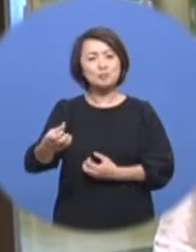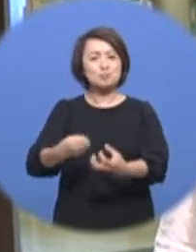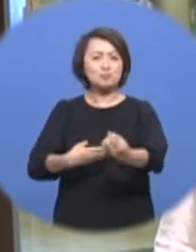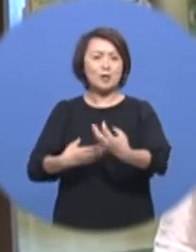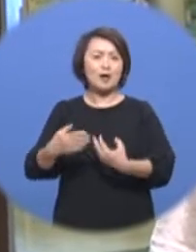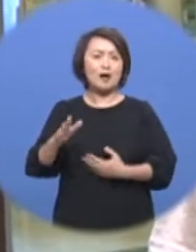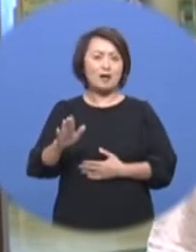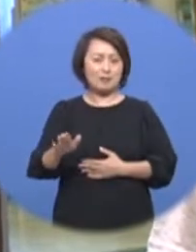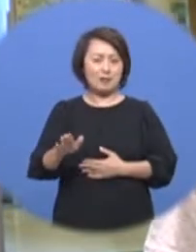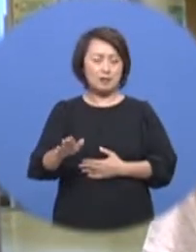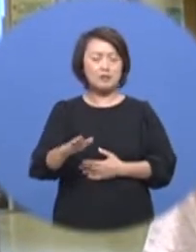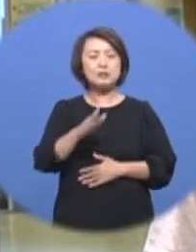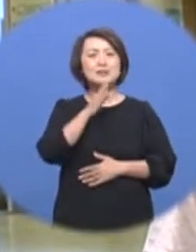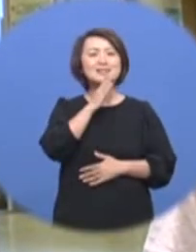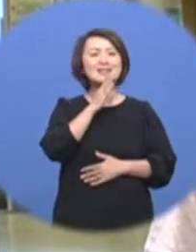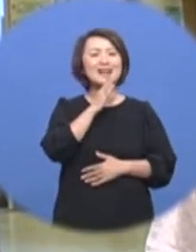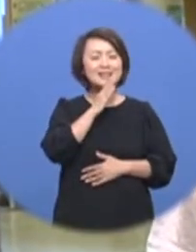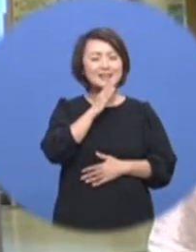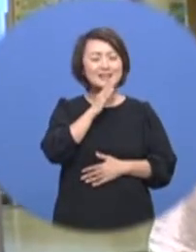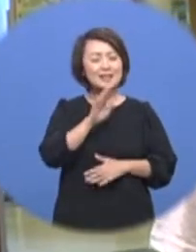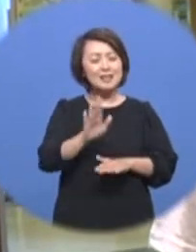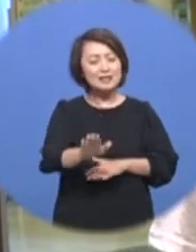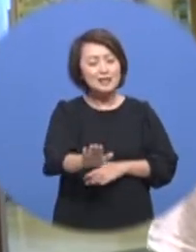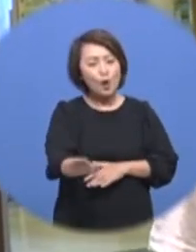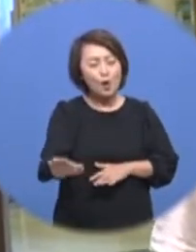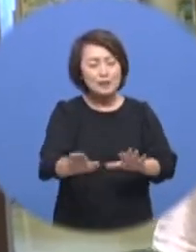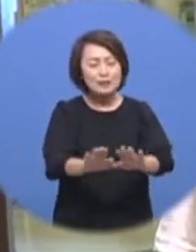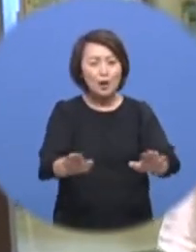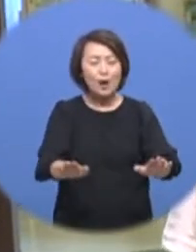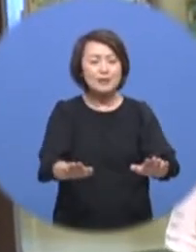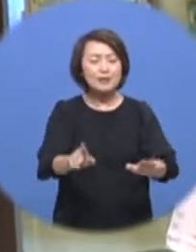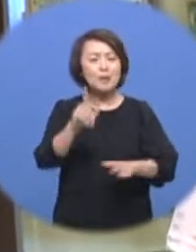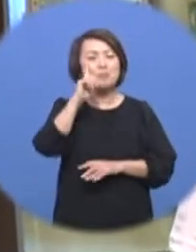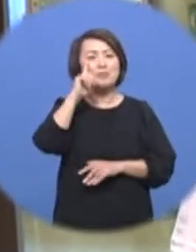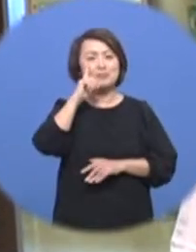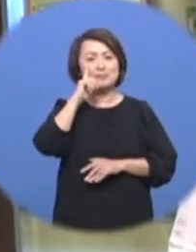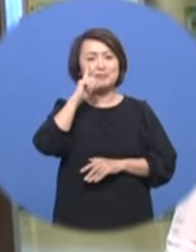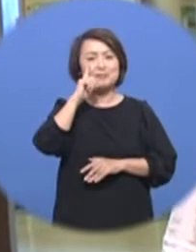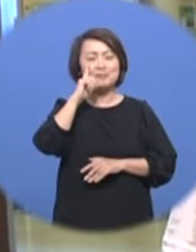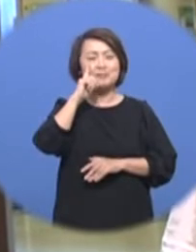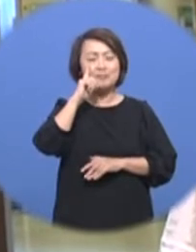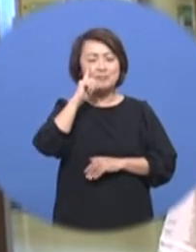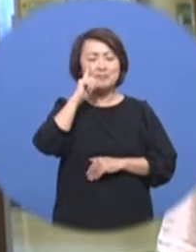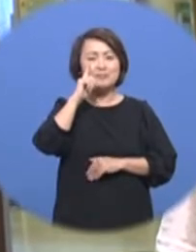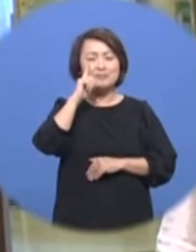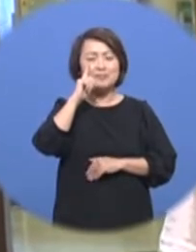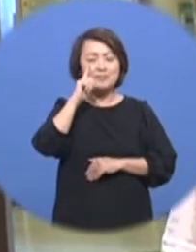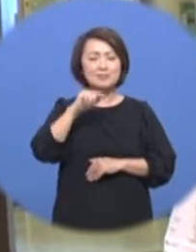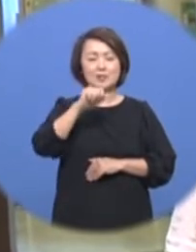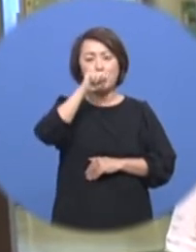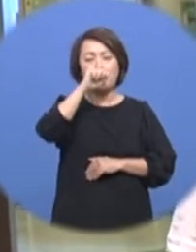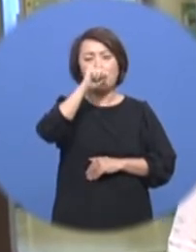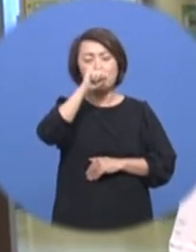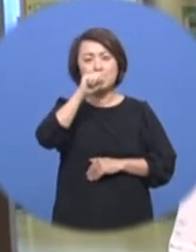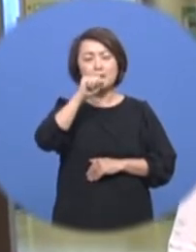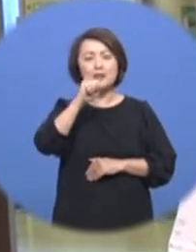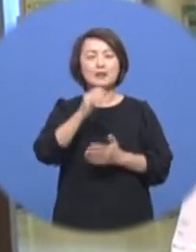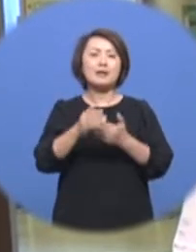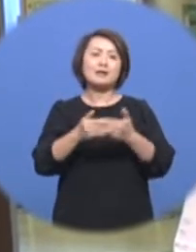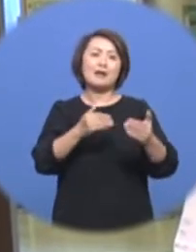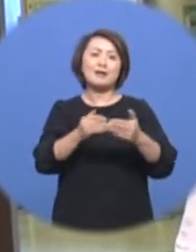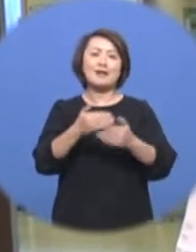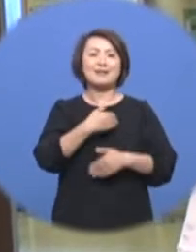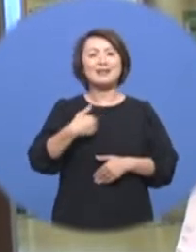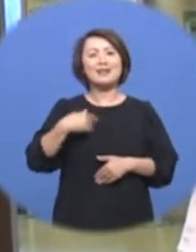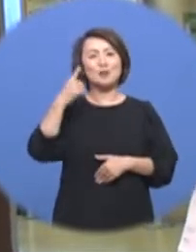たんですけど、実際まあ触ってみるのが、まあ、今回よくとてもこう いい経験でき